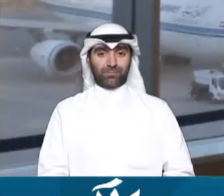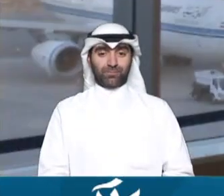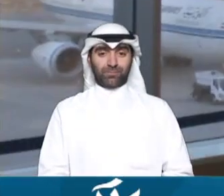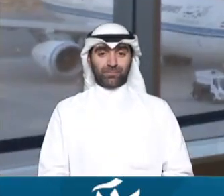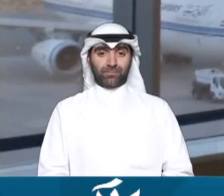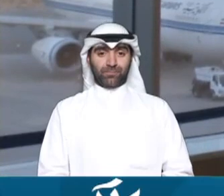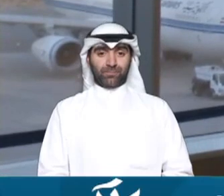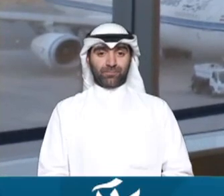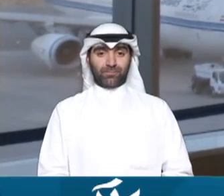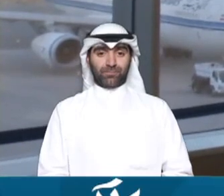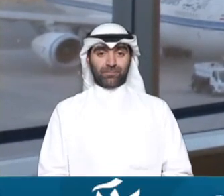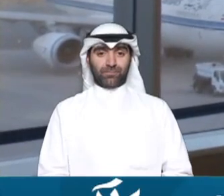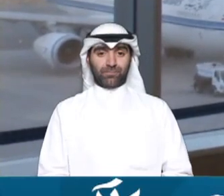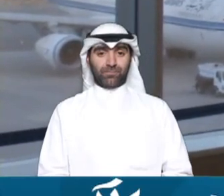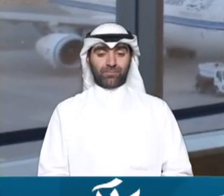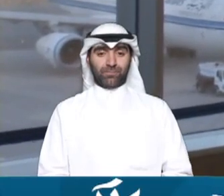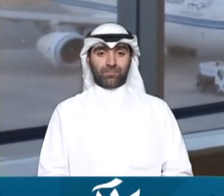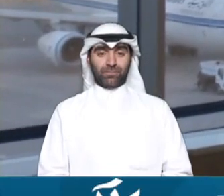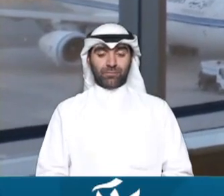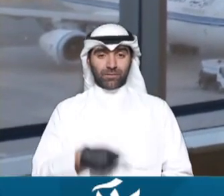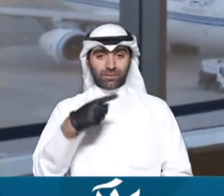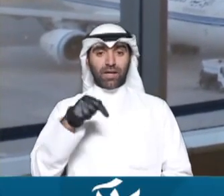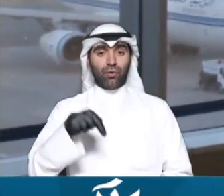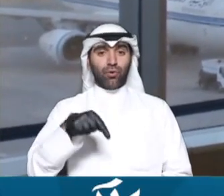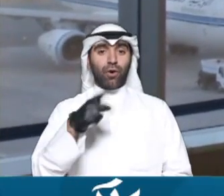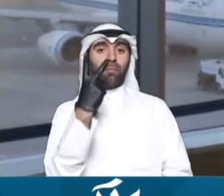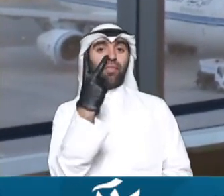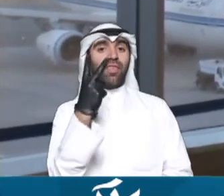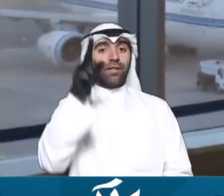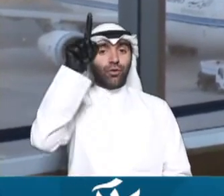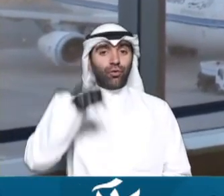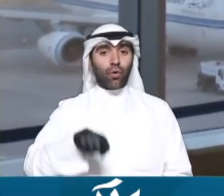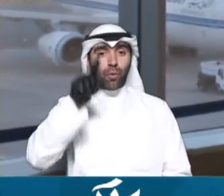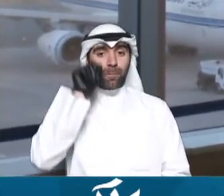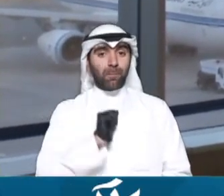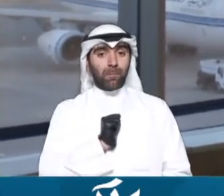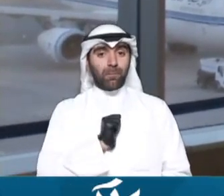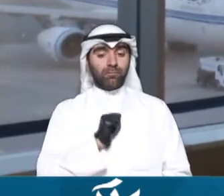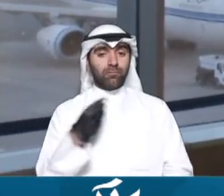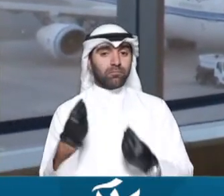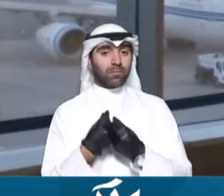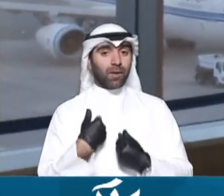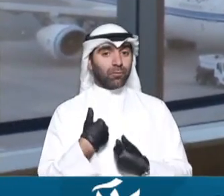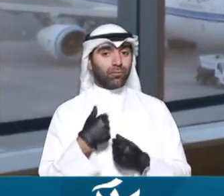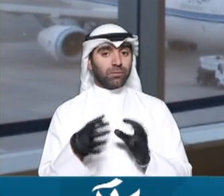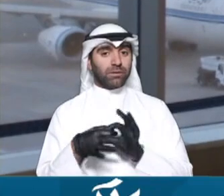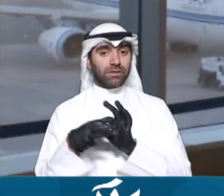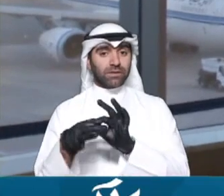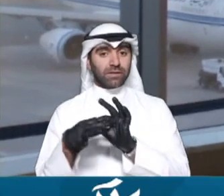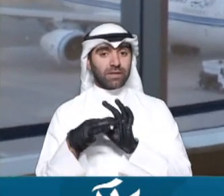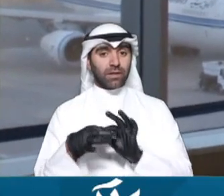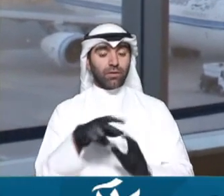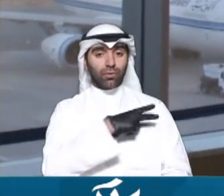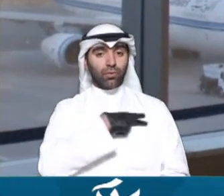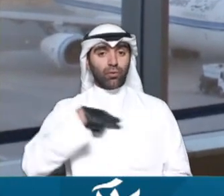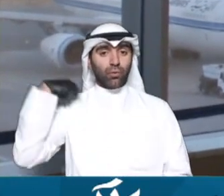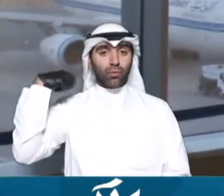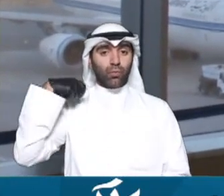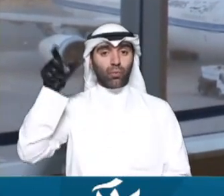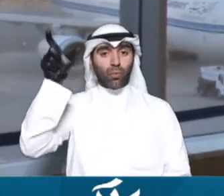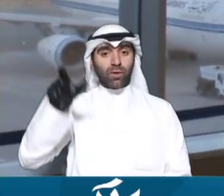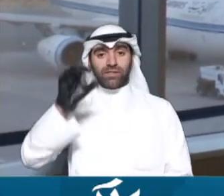وصلنا إلى اليوم الثاني من الرحلات الخاصة في الجالية الفلبينية وفق قرار معالي نائب رئيس مجلس الوزراء ووزير الداخلية بشأن تنظيم قواعد